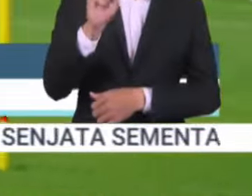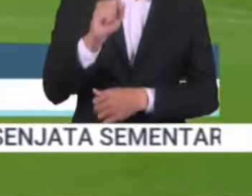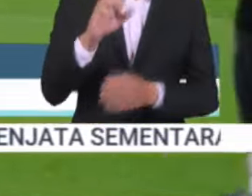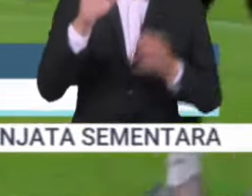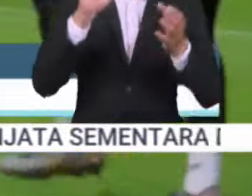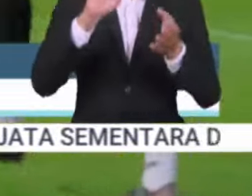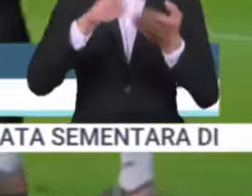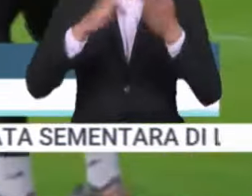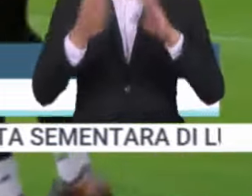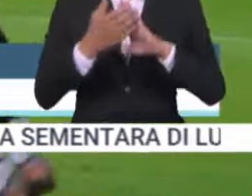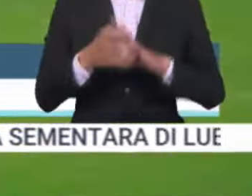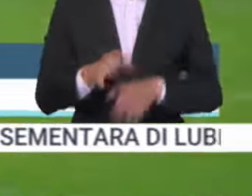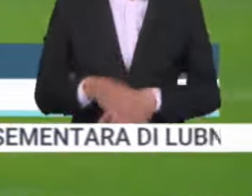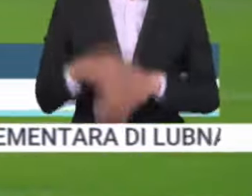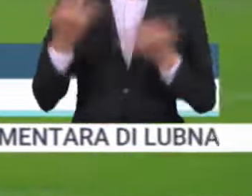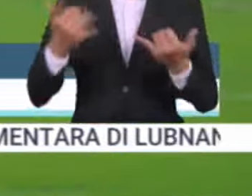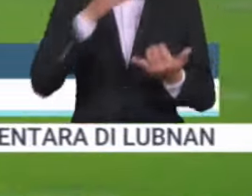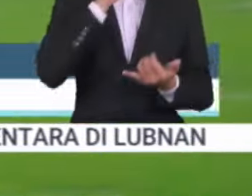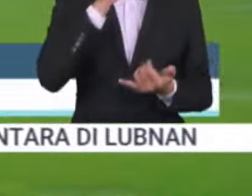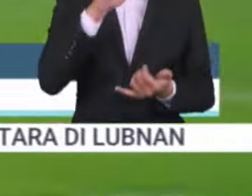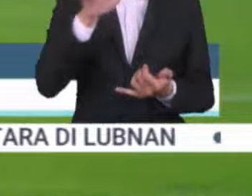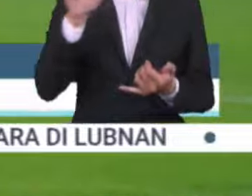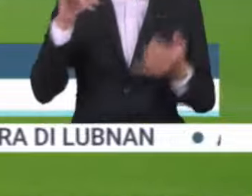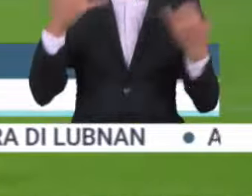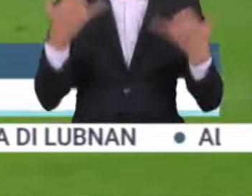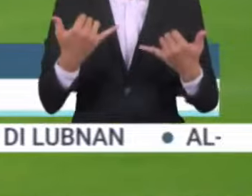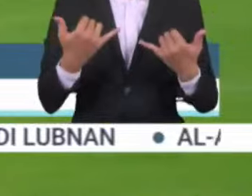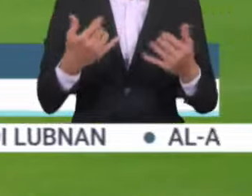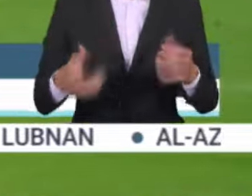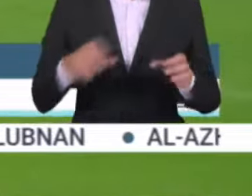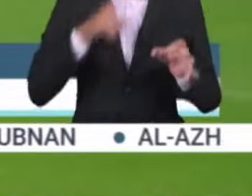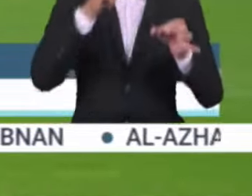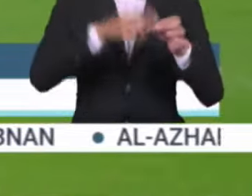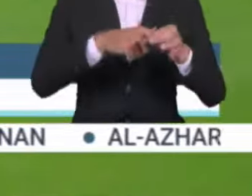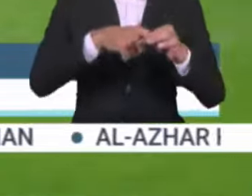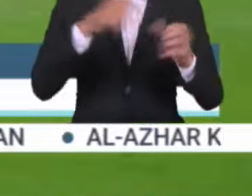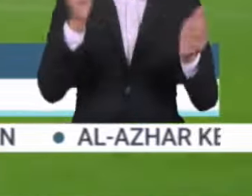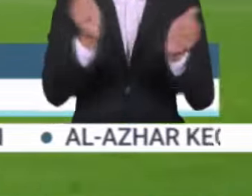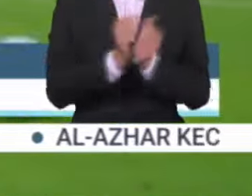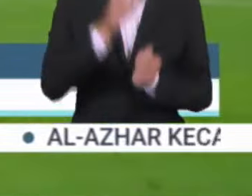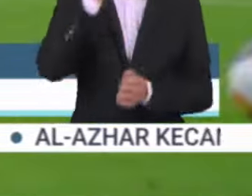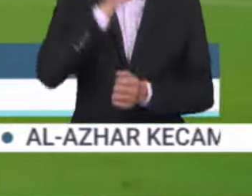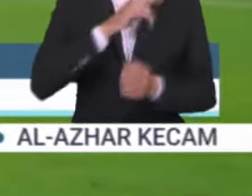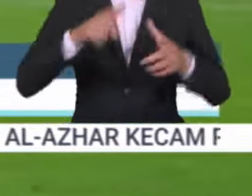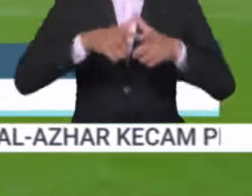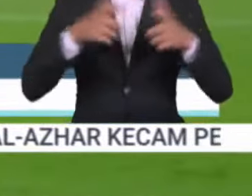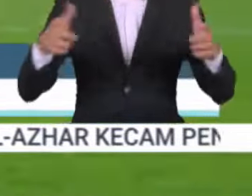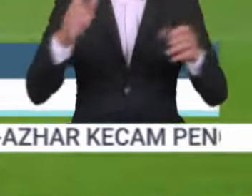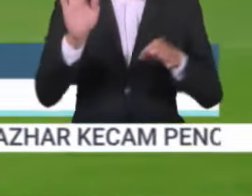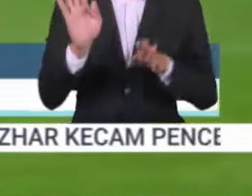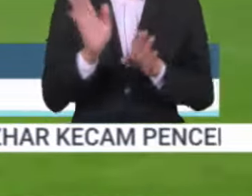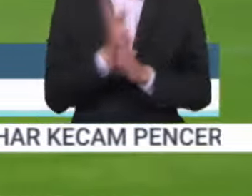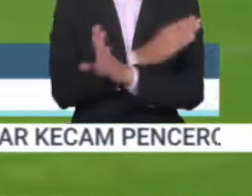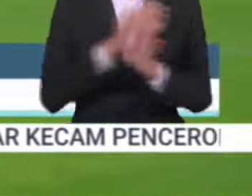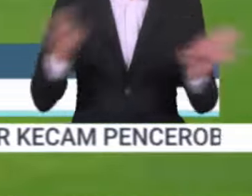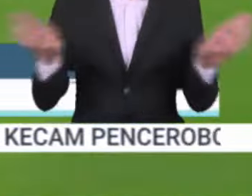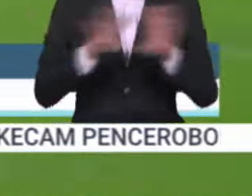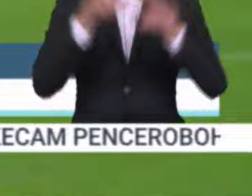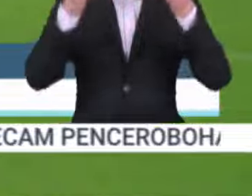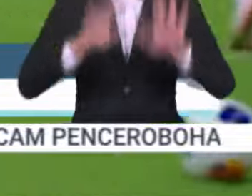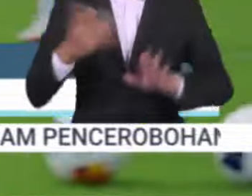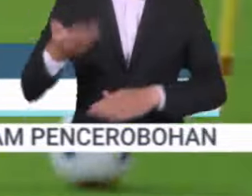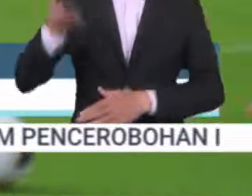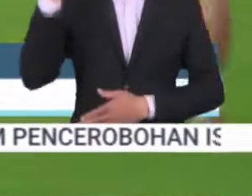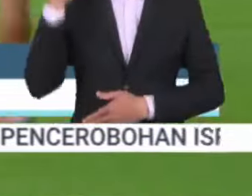Pemain berusia 23 tahun itu menjadi pemain terakhir diikat Durant Giants sebelum jendela perpindahan ditutup pada Ahad lalu. Abu